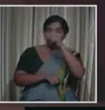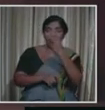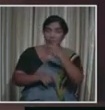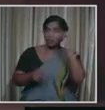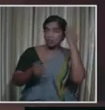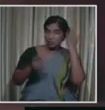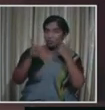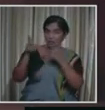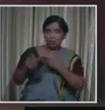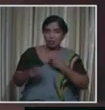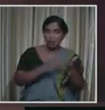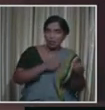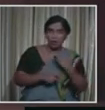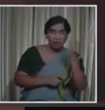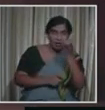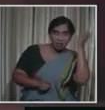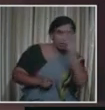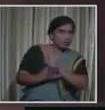කරනවා අපි ගල් කැටයක් අතින් අරගන්නේ